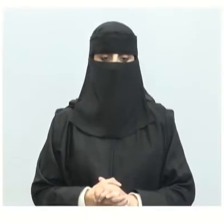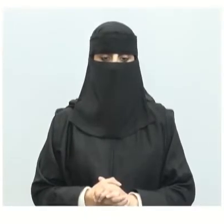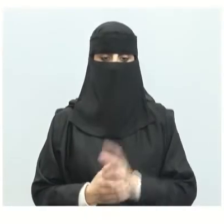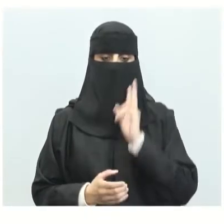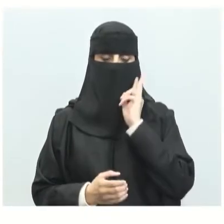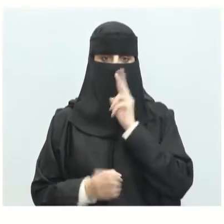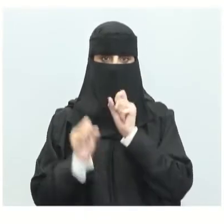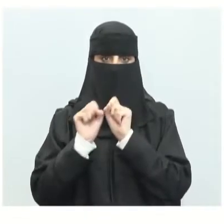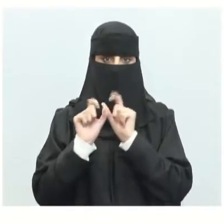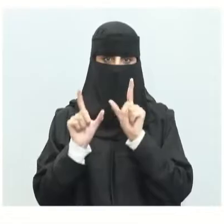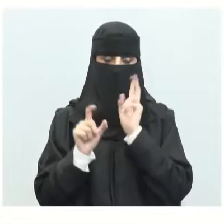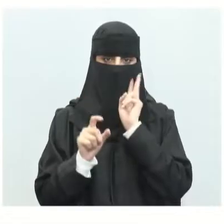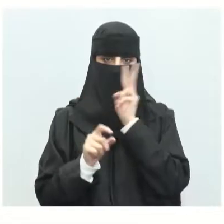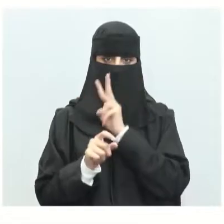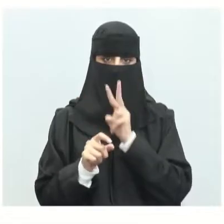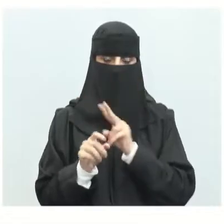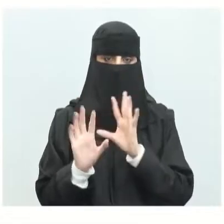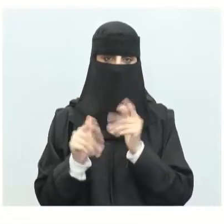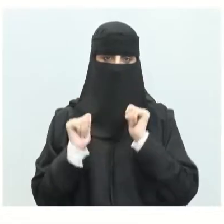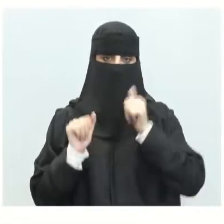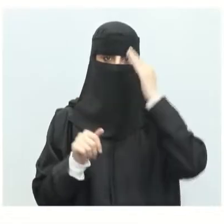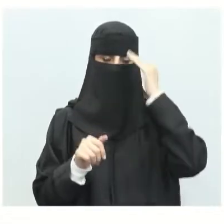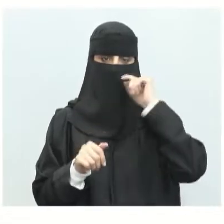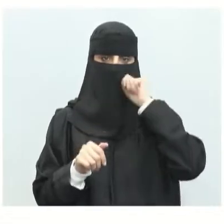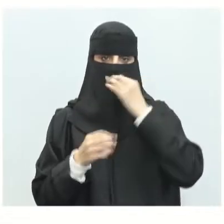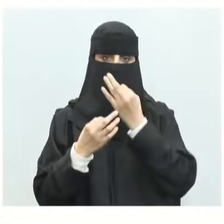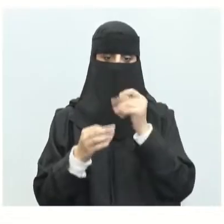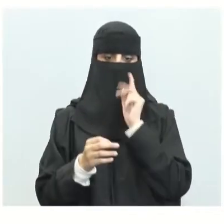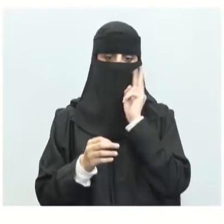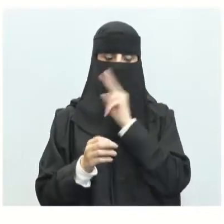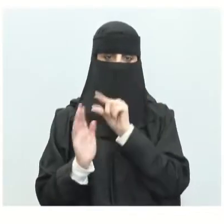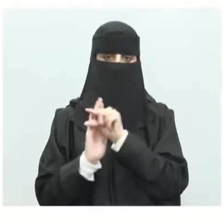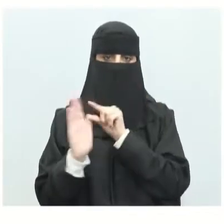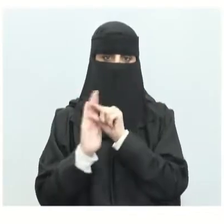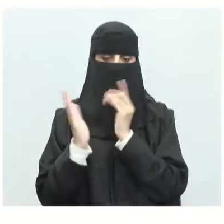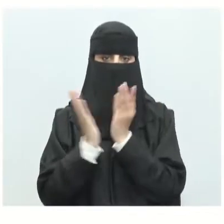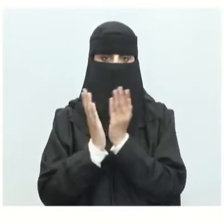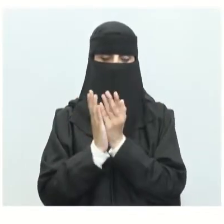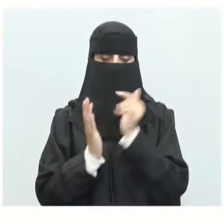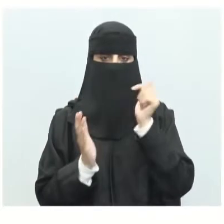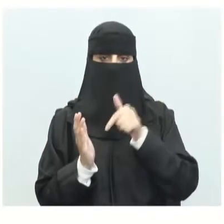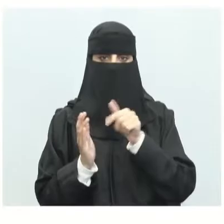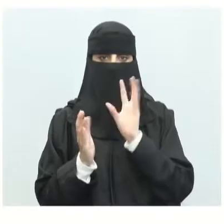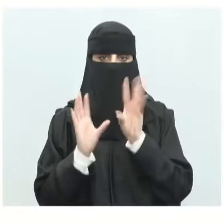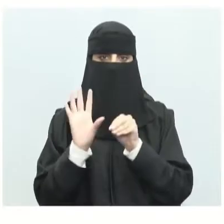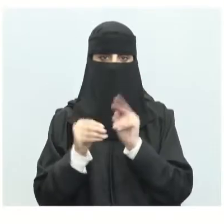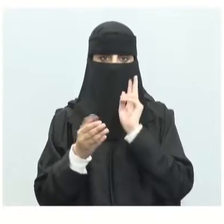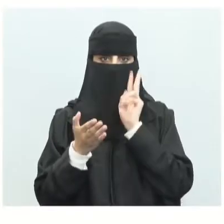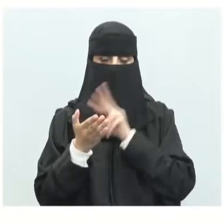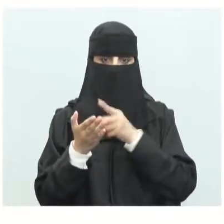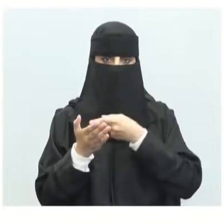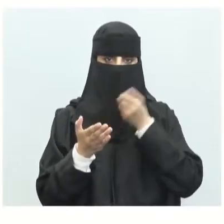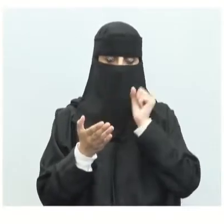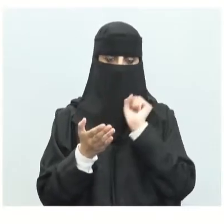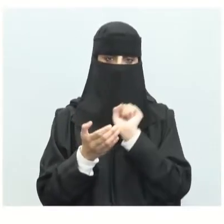وكمان يلاحظ اعزائي الطلاب والطالبات هذا هو عنوان درسنا نص الفهم القرائي